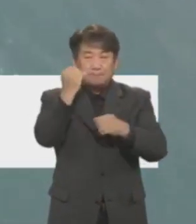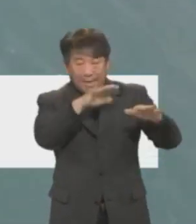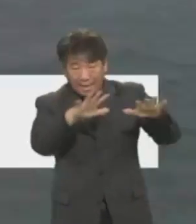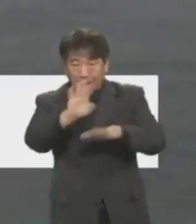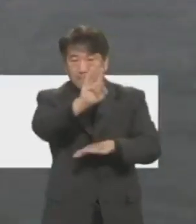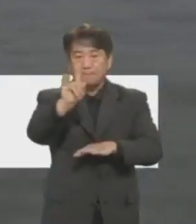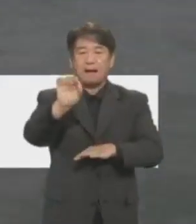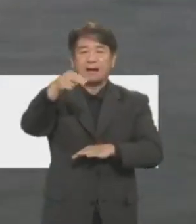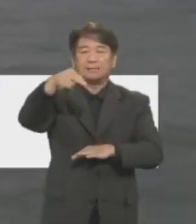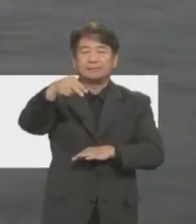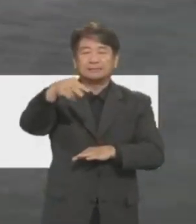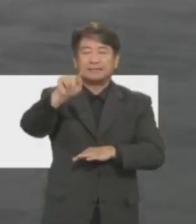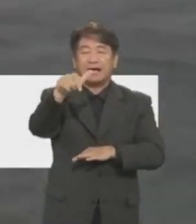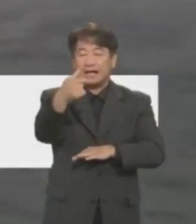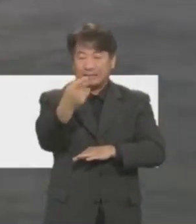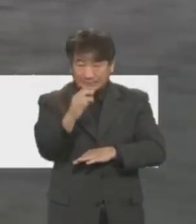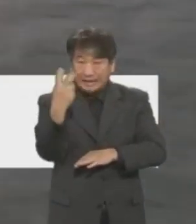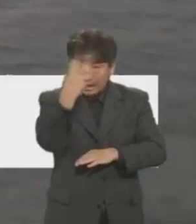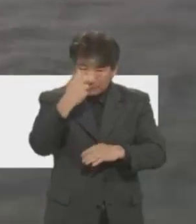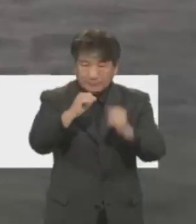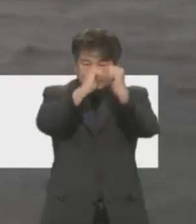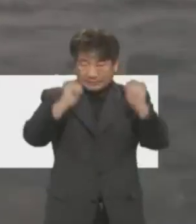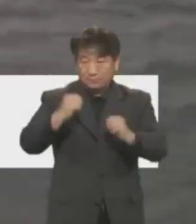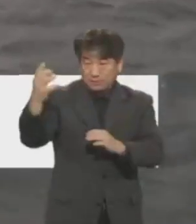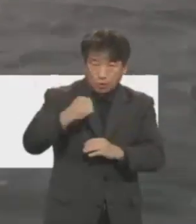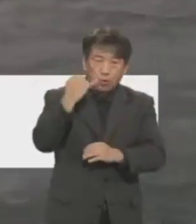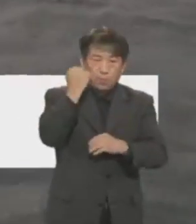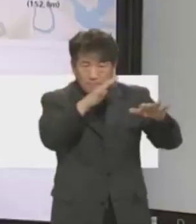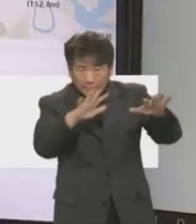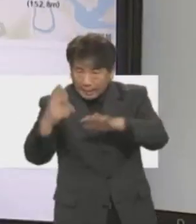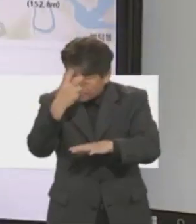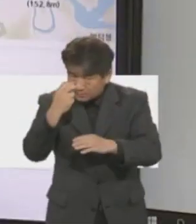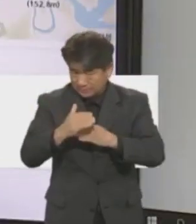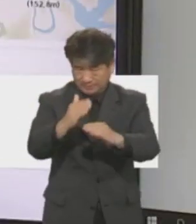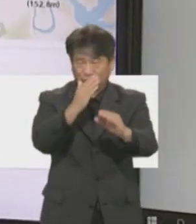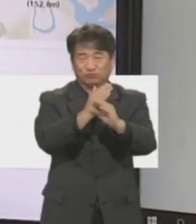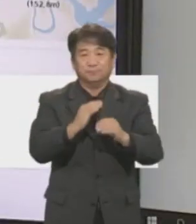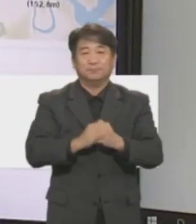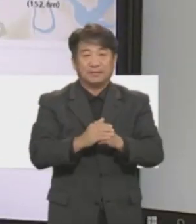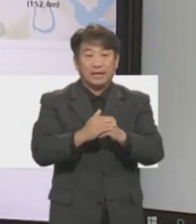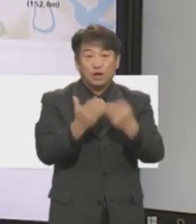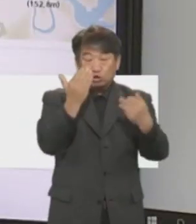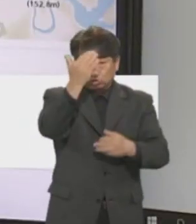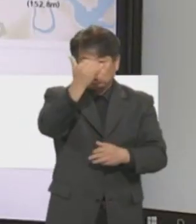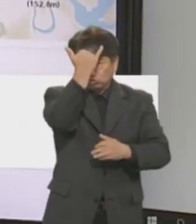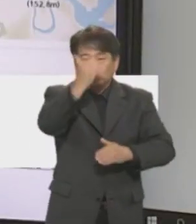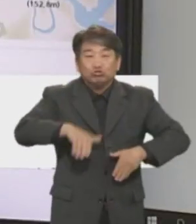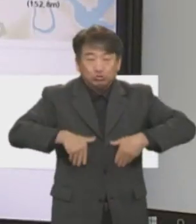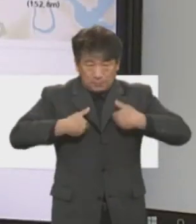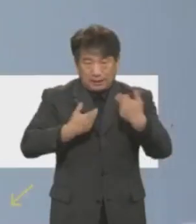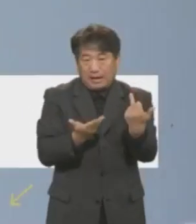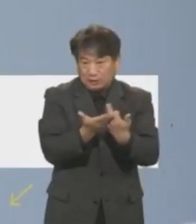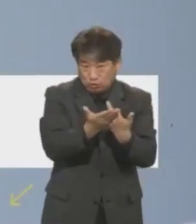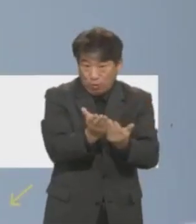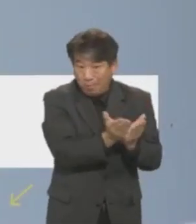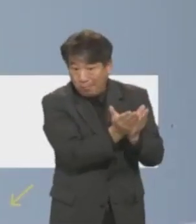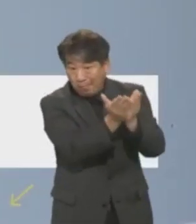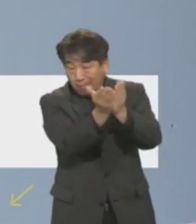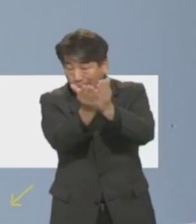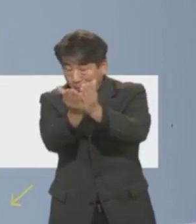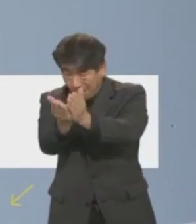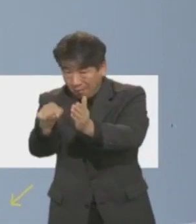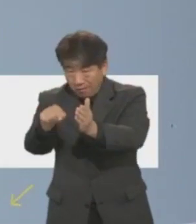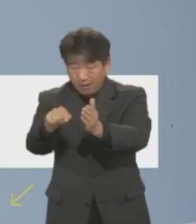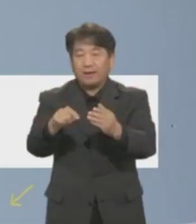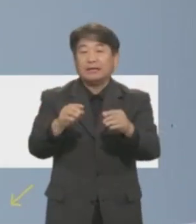시스템으로 지자체와 함께 우리 해협 감시 강화에 나섭니다 현재 충남도가 제주도 선박에 해당 시스템이 설치돼 운영 중이며